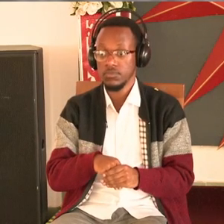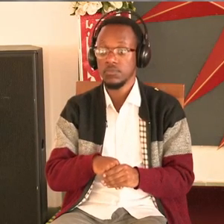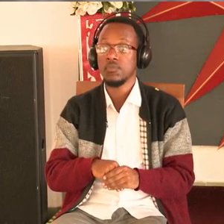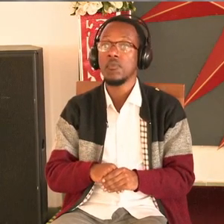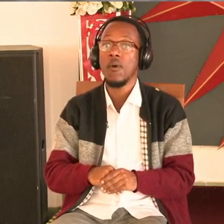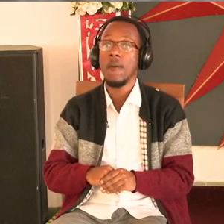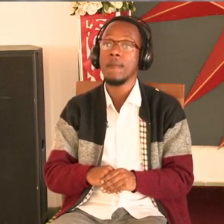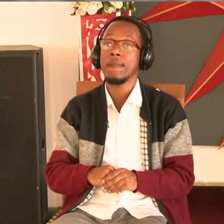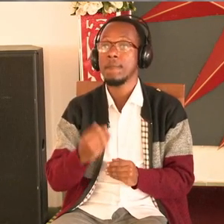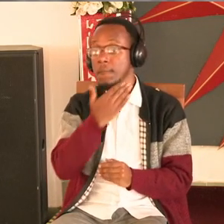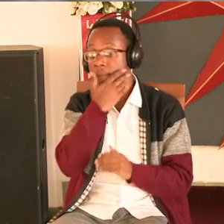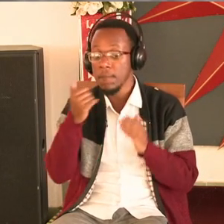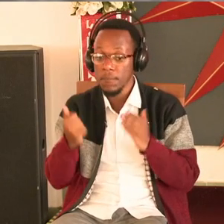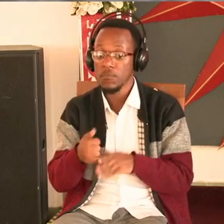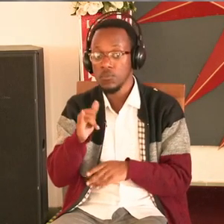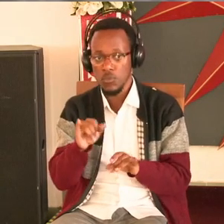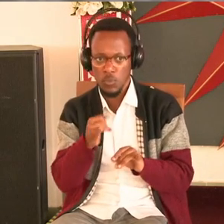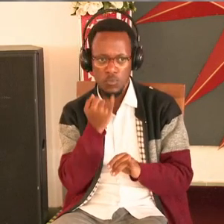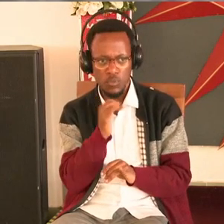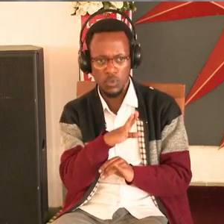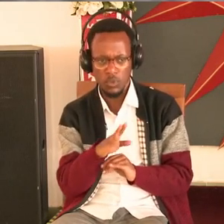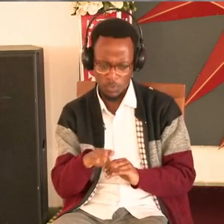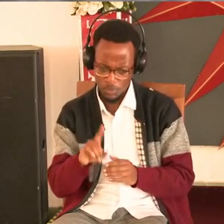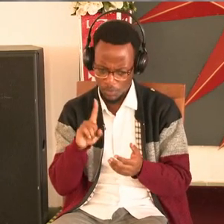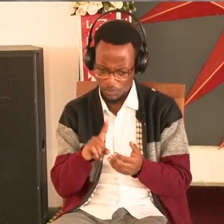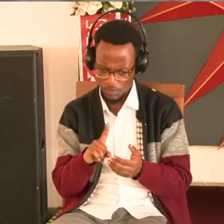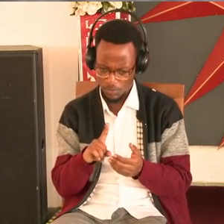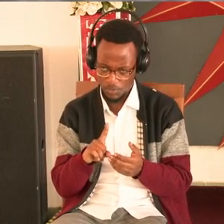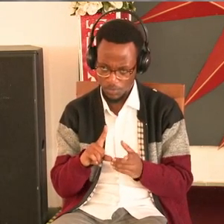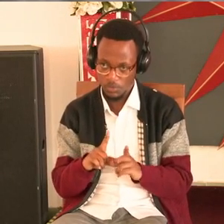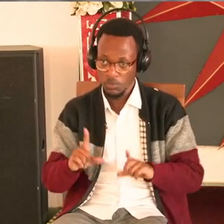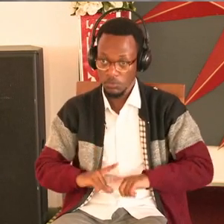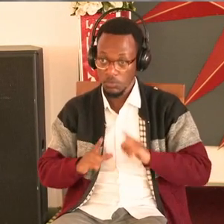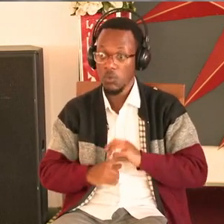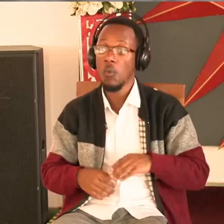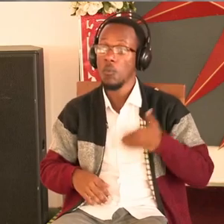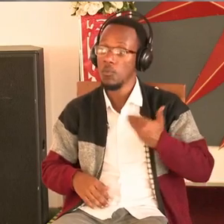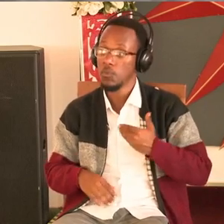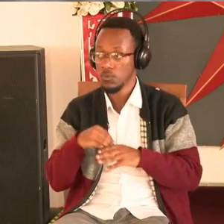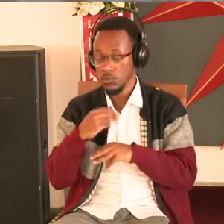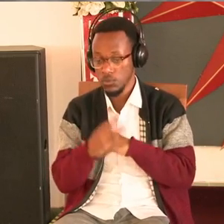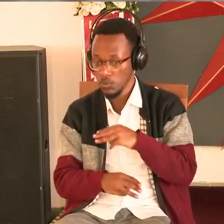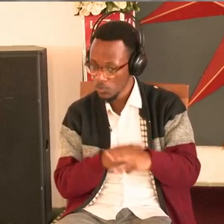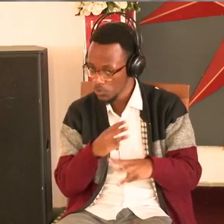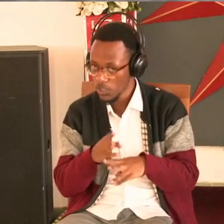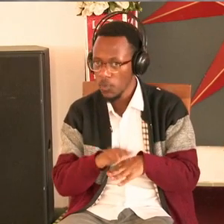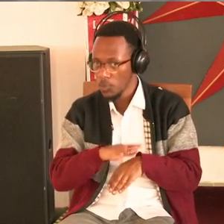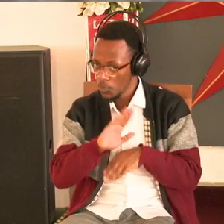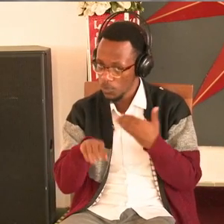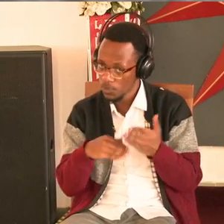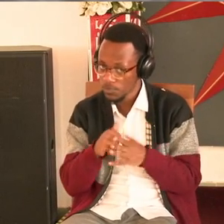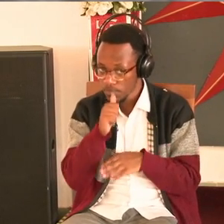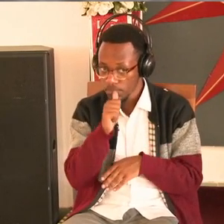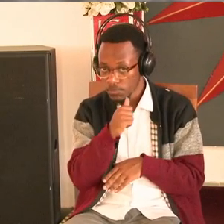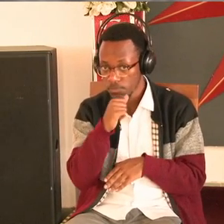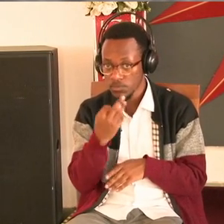rwe ruzaragwa isi. A de l'amitié pour ceux qui le craignent. Ibihishwe